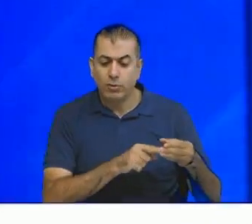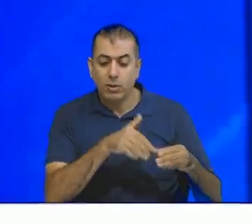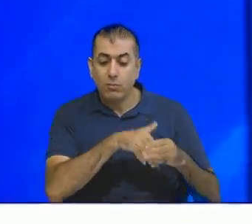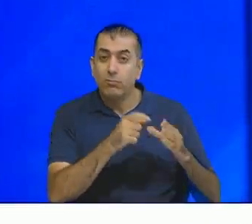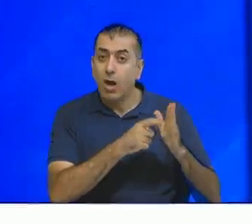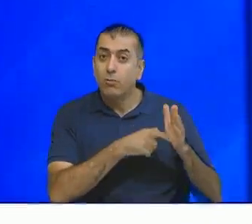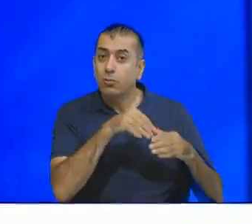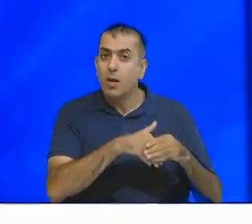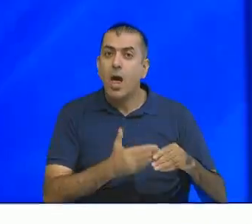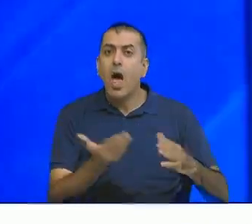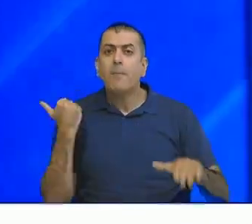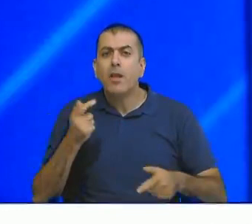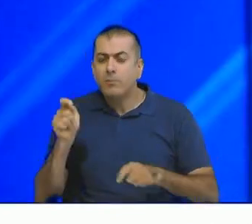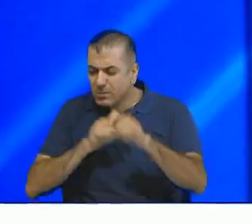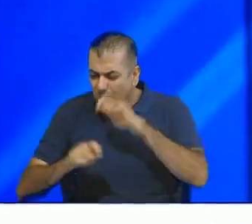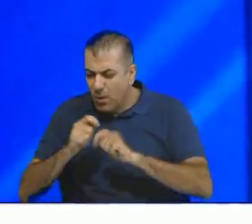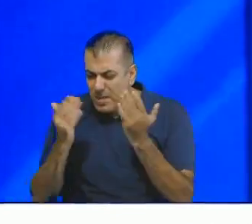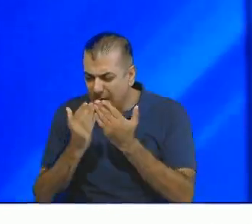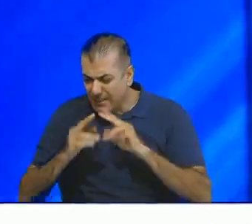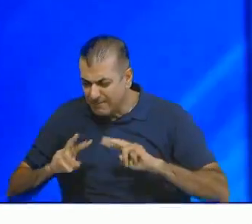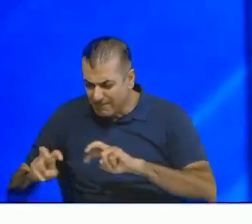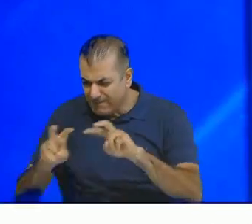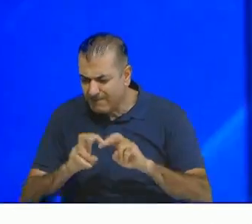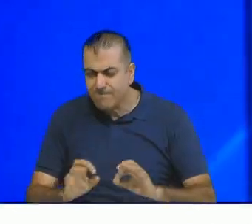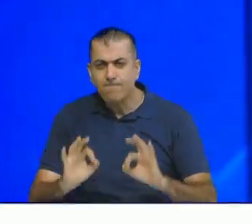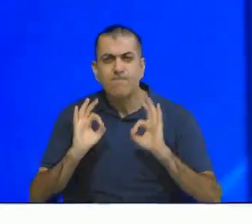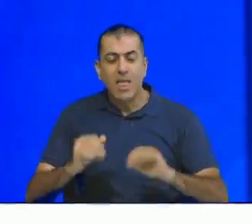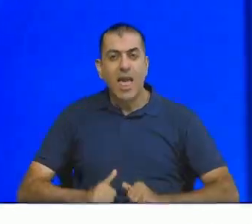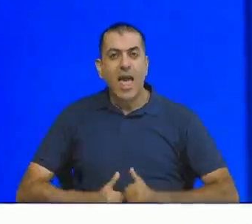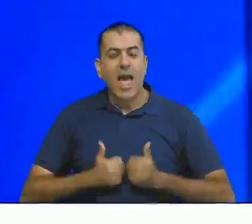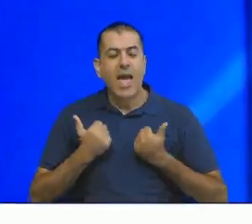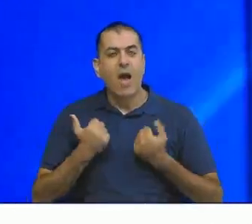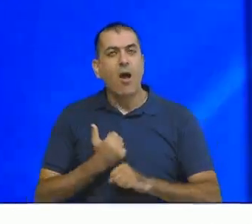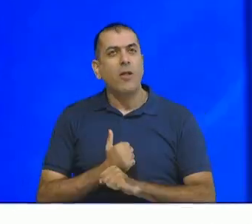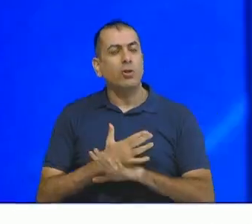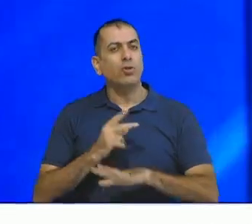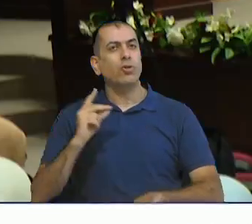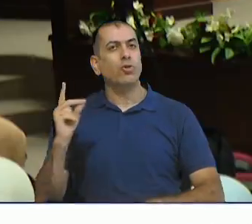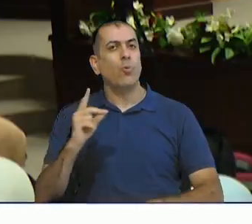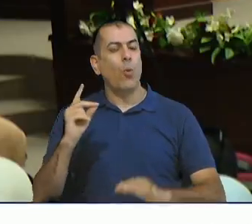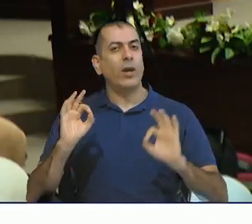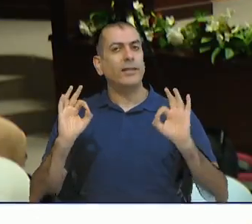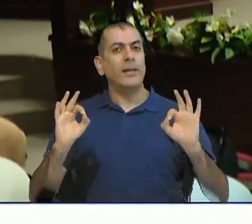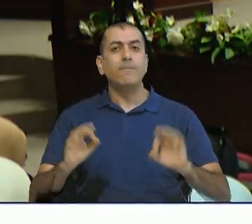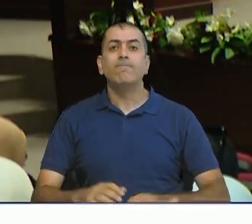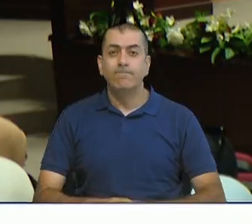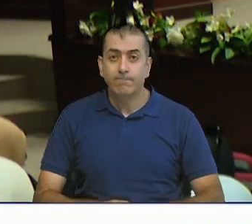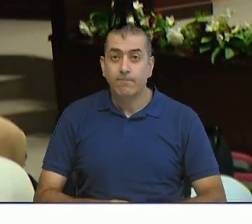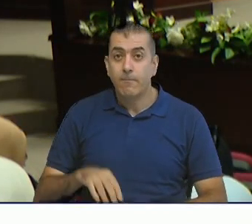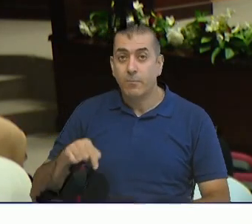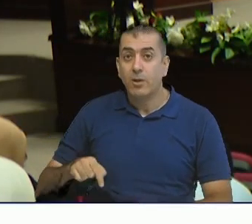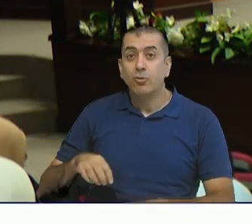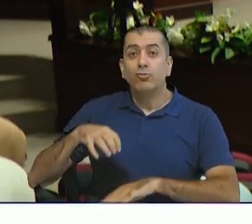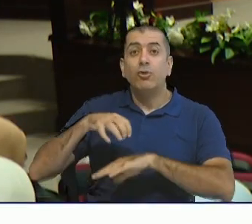وفق خطوات مدروسة نحو التحول الديمقراطي والتوجه نحو الحياة الحزبية. جاء ذلك خلال جلسة حوارية عقدتها